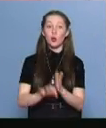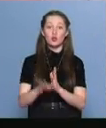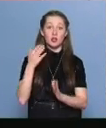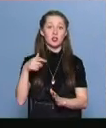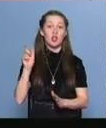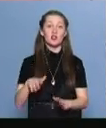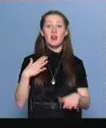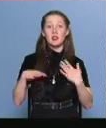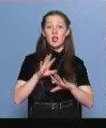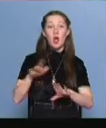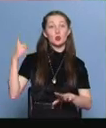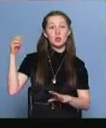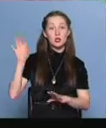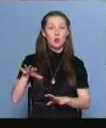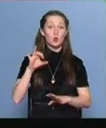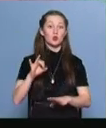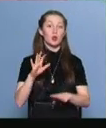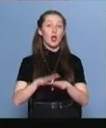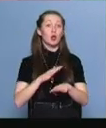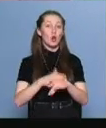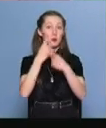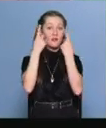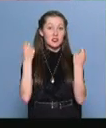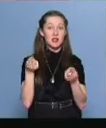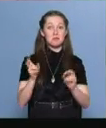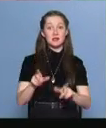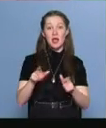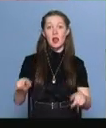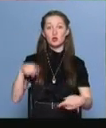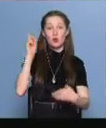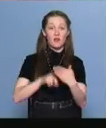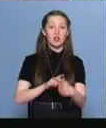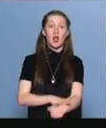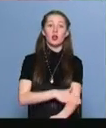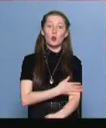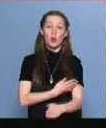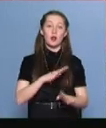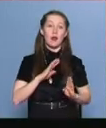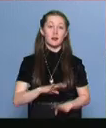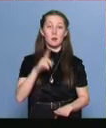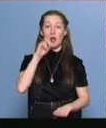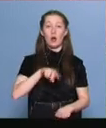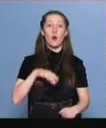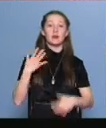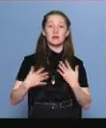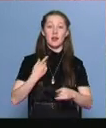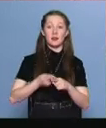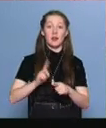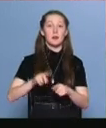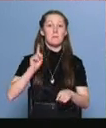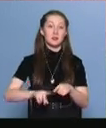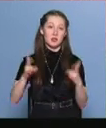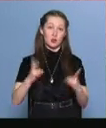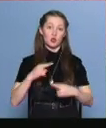ни весеннее солнце, ни добрые вести. Специалисты уверены, долгая хандра и плохое настроение – четкий сигнал для немедленного